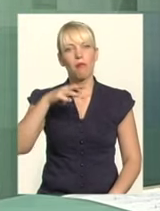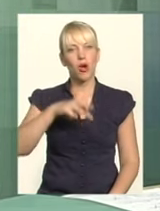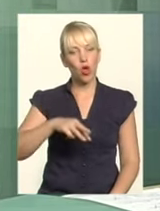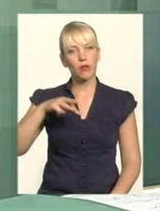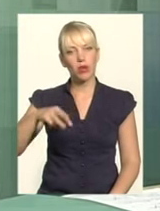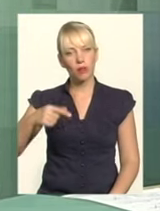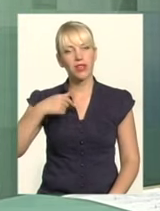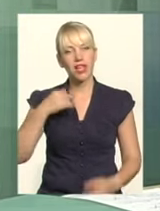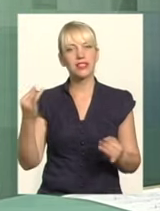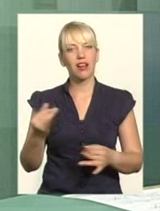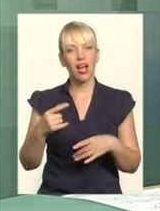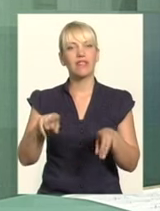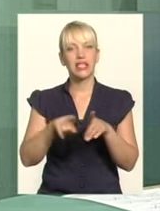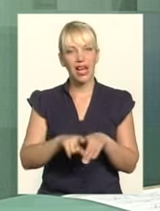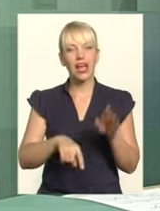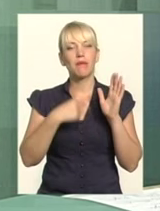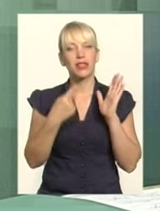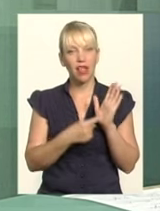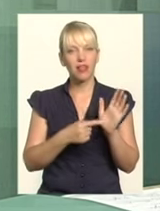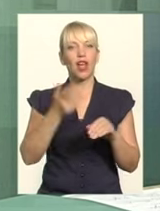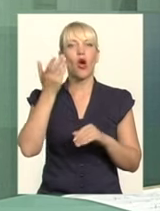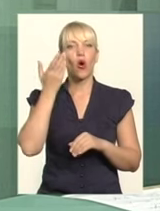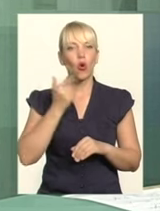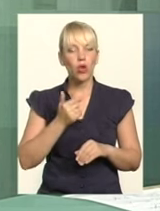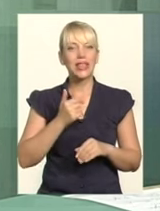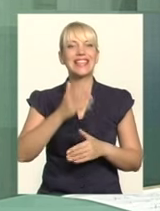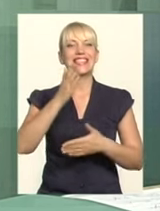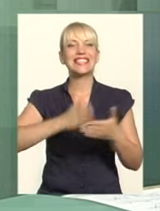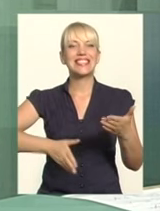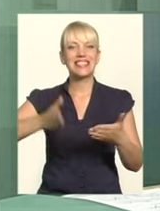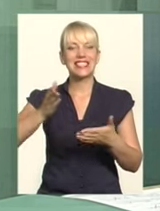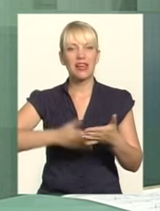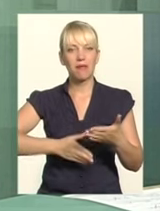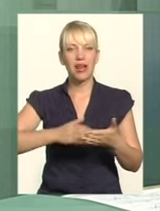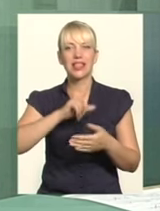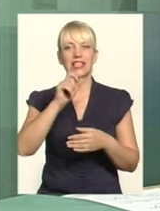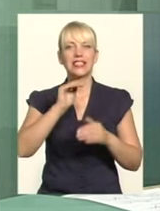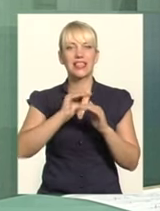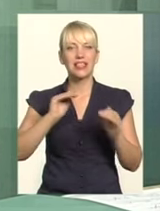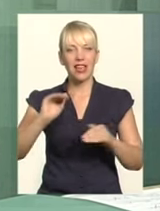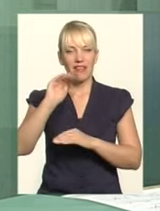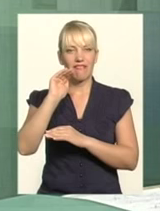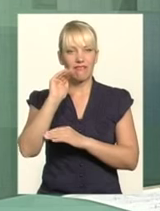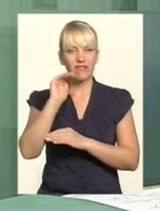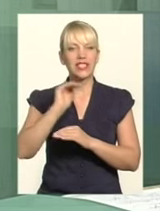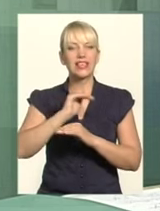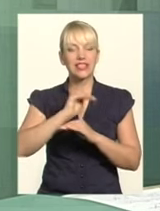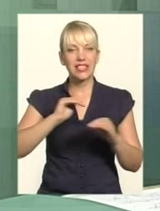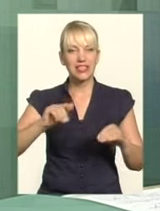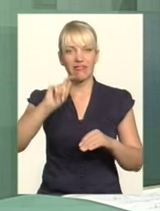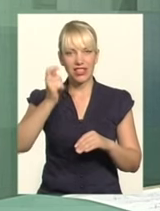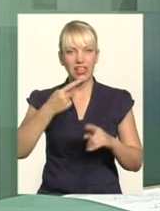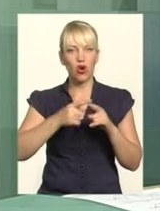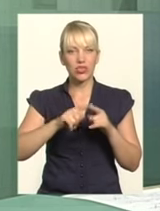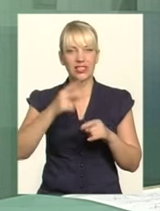мене цікавить таке питання. Коли знімали для дітей війни оцих 25%,